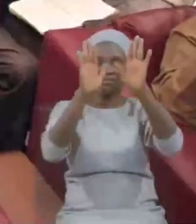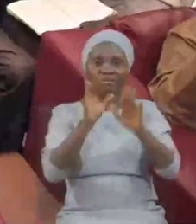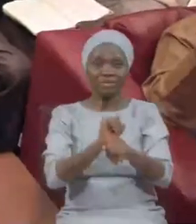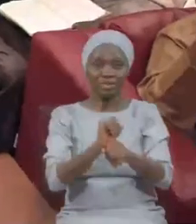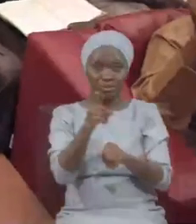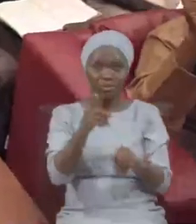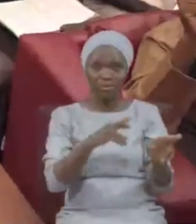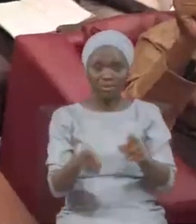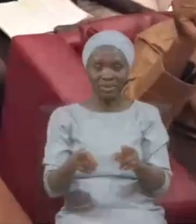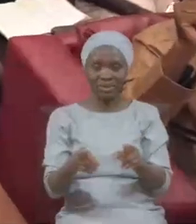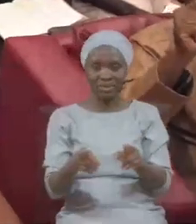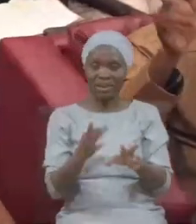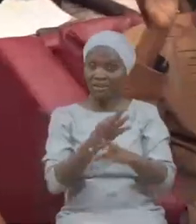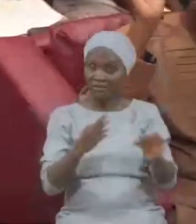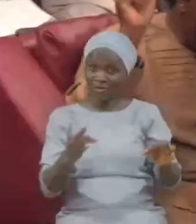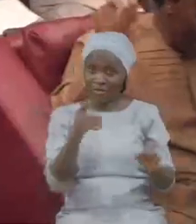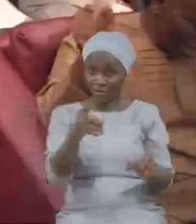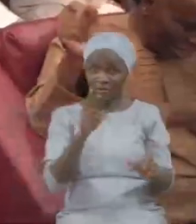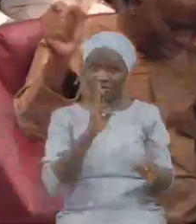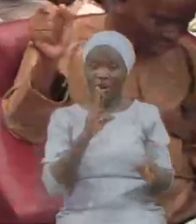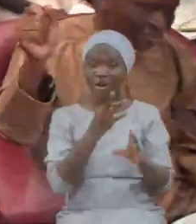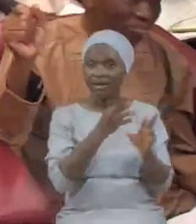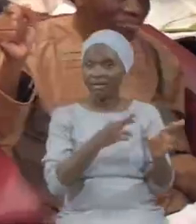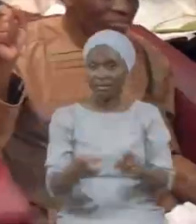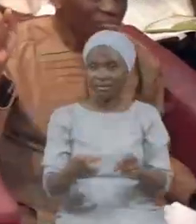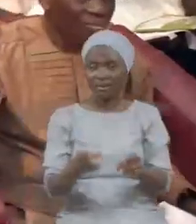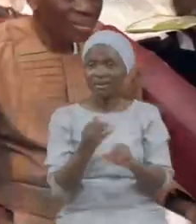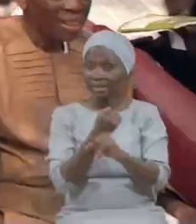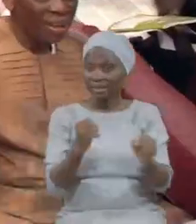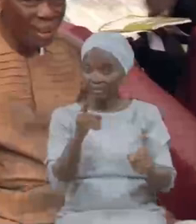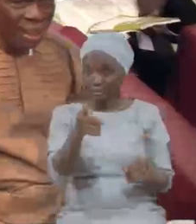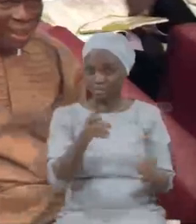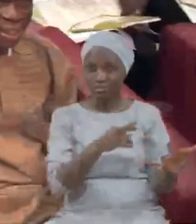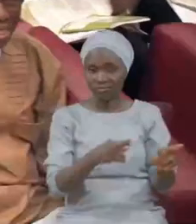prêts. La libération, vous êtes prêts. Le salut, vous êtes prêts.